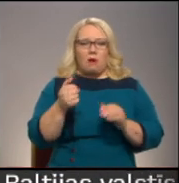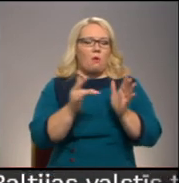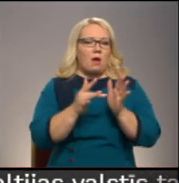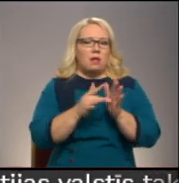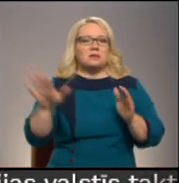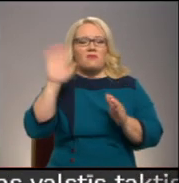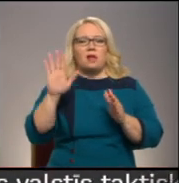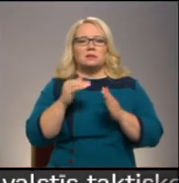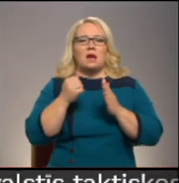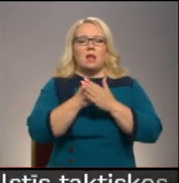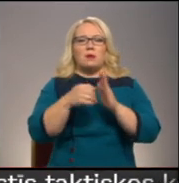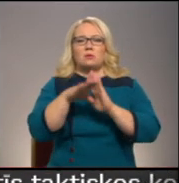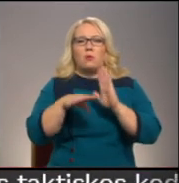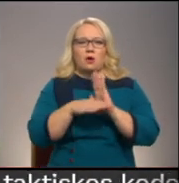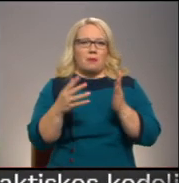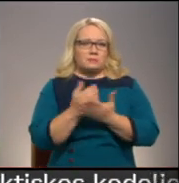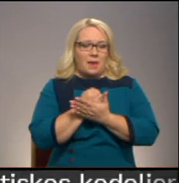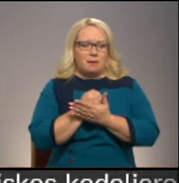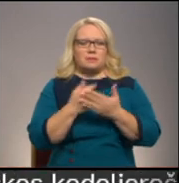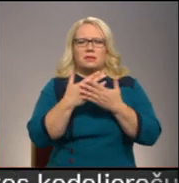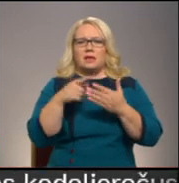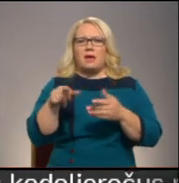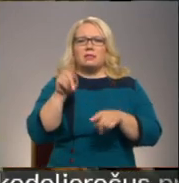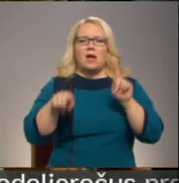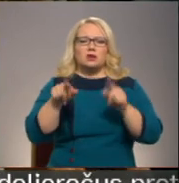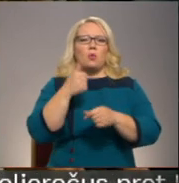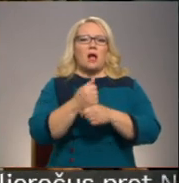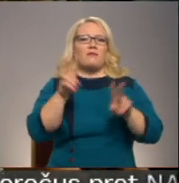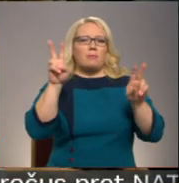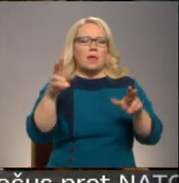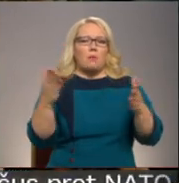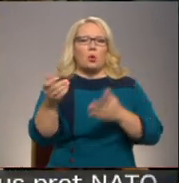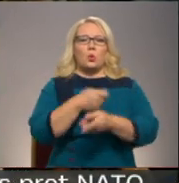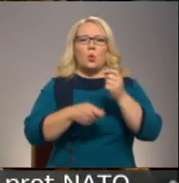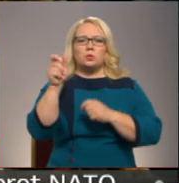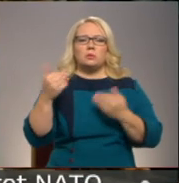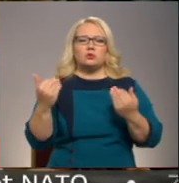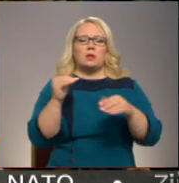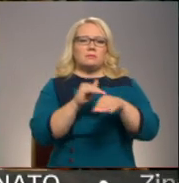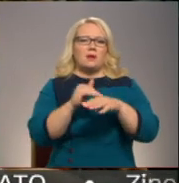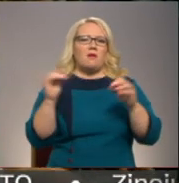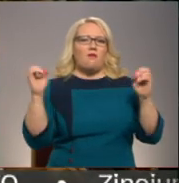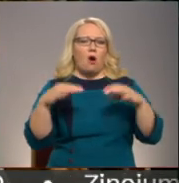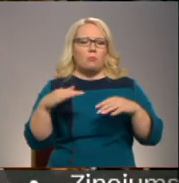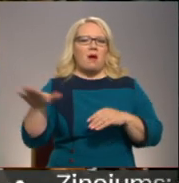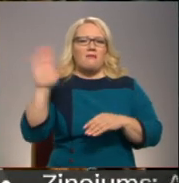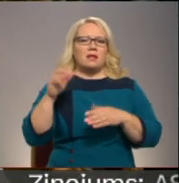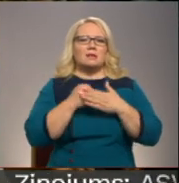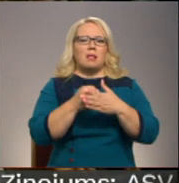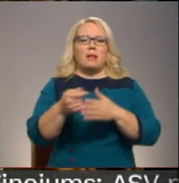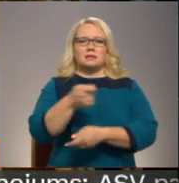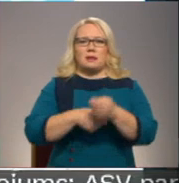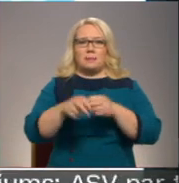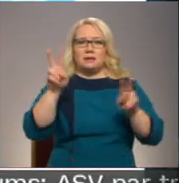kādas valsts atbalsta programmas pieejamas? Tie ir daži no galvenajiem tematiem, par kuriem uzņēmēji šodien uzzināja fórumā valsts atbalsta